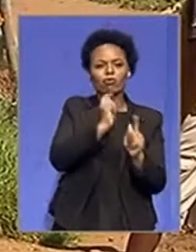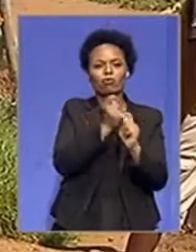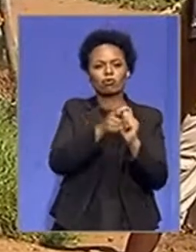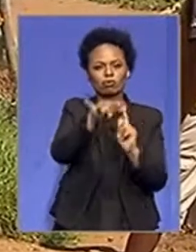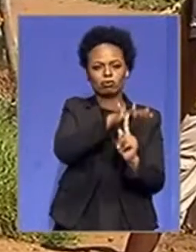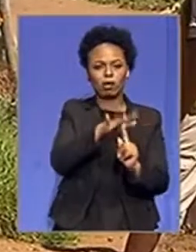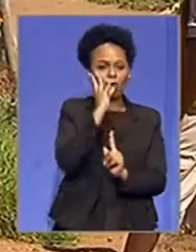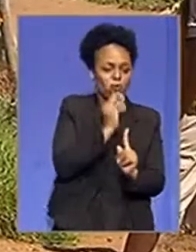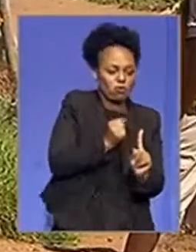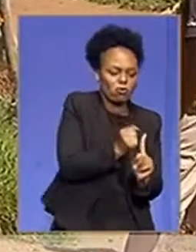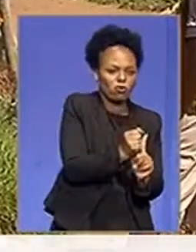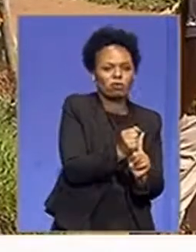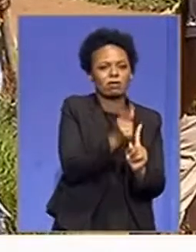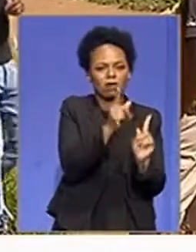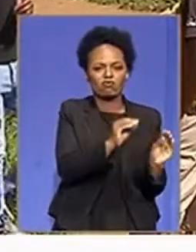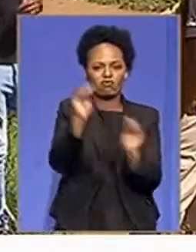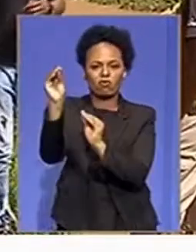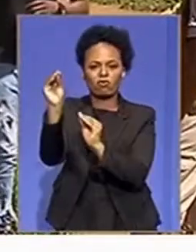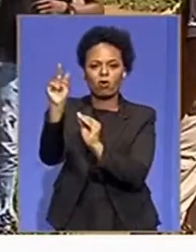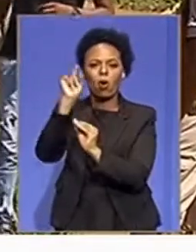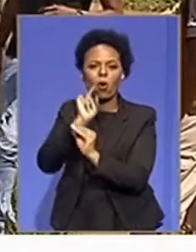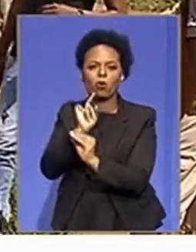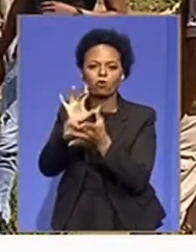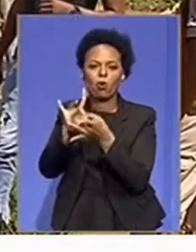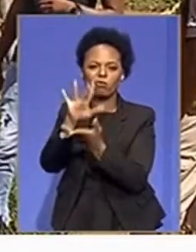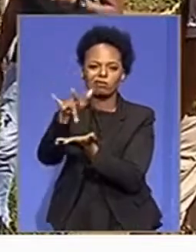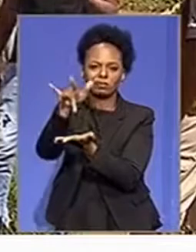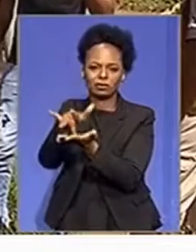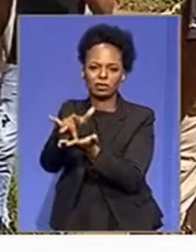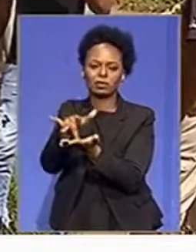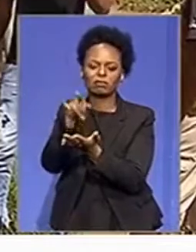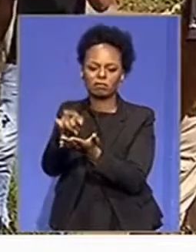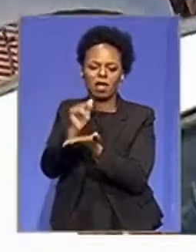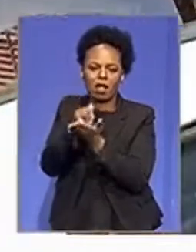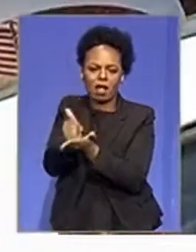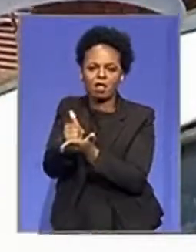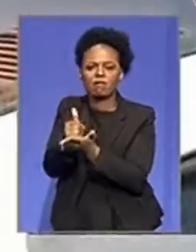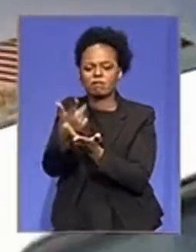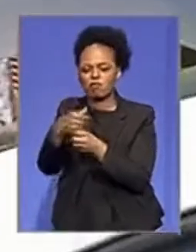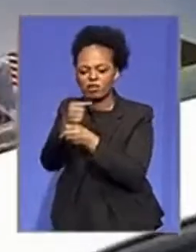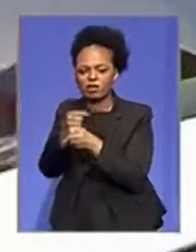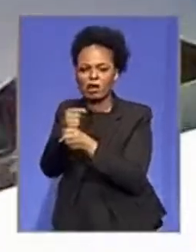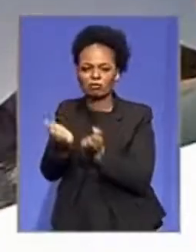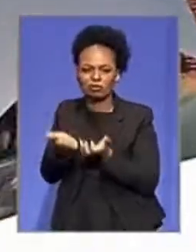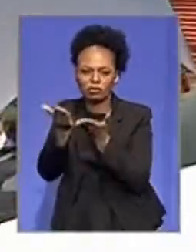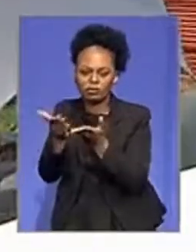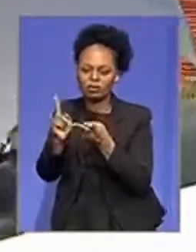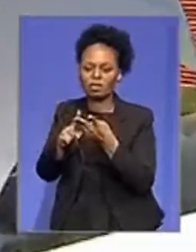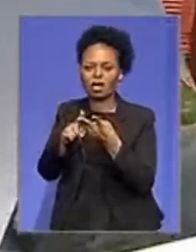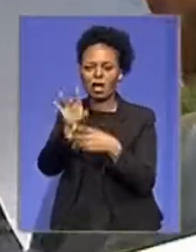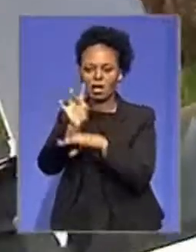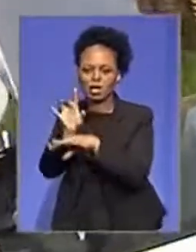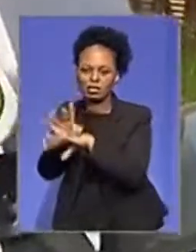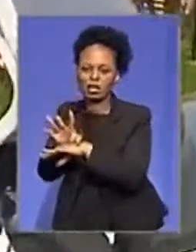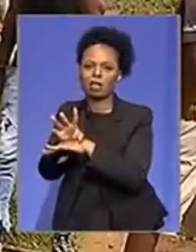ko old age home o tla kry-a medical assessment o tla kry-a counseling o tla